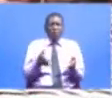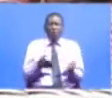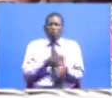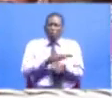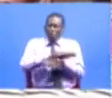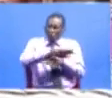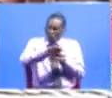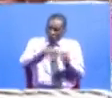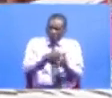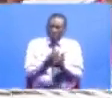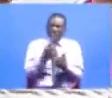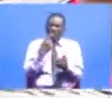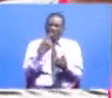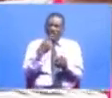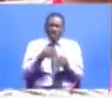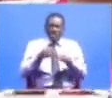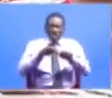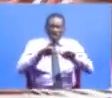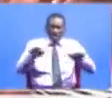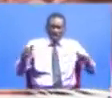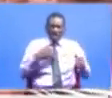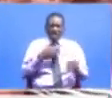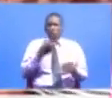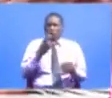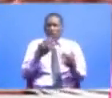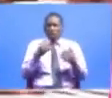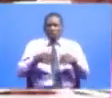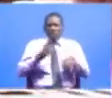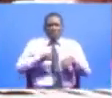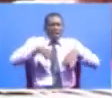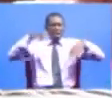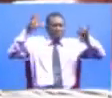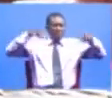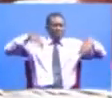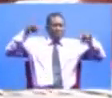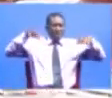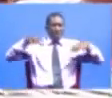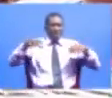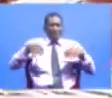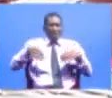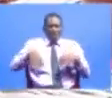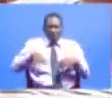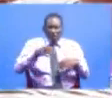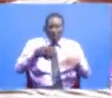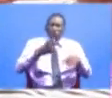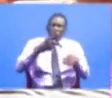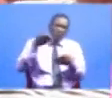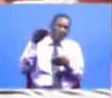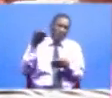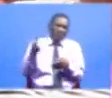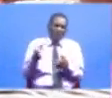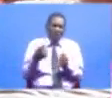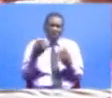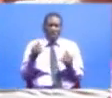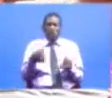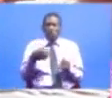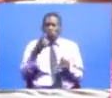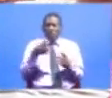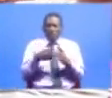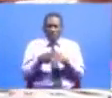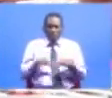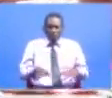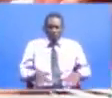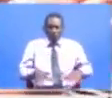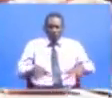hizo masamba ilikuwa na maji. Sasa mfua ilipokunja ilikuta kuna maji mando. Sasa maji ikaanza kufurika